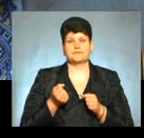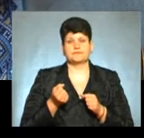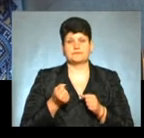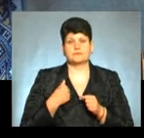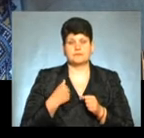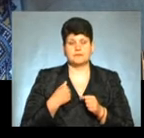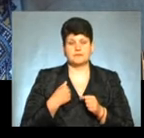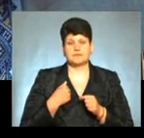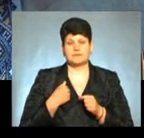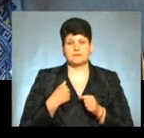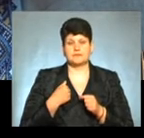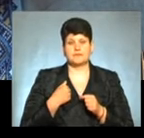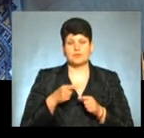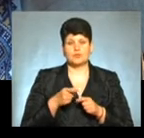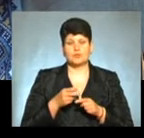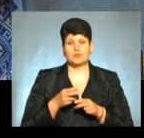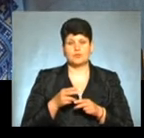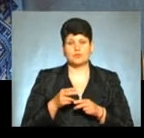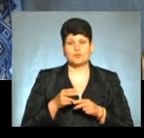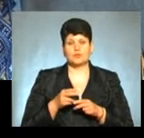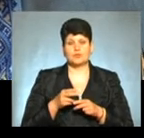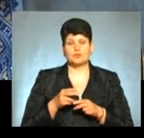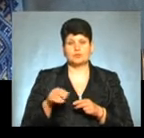взялась мені ту ногу